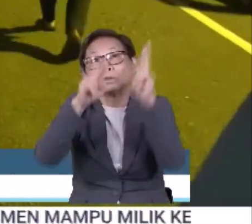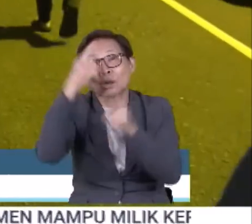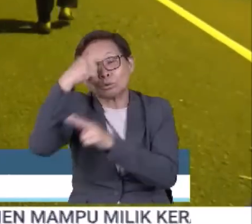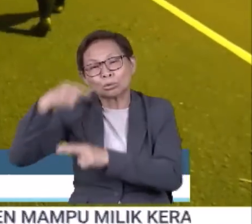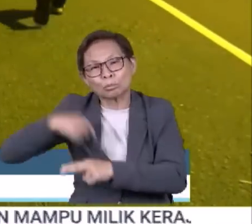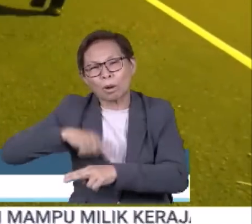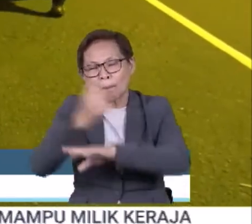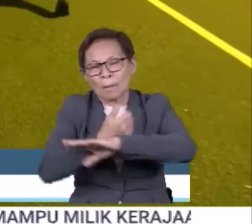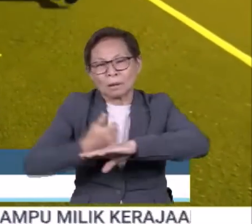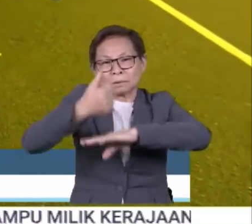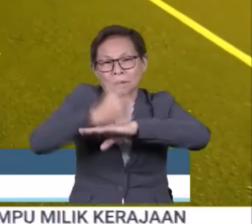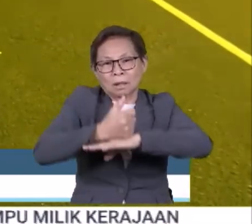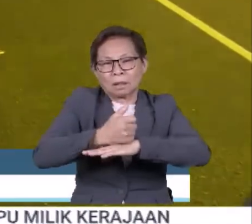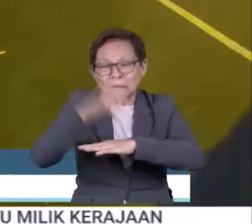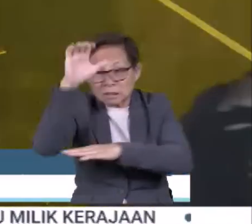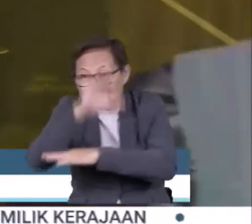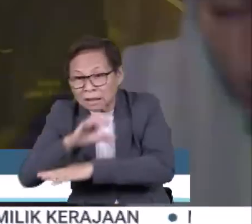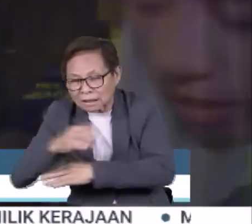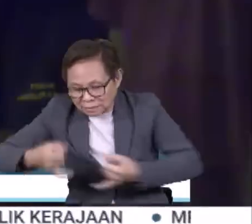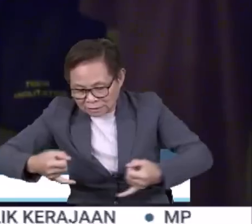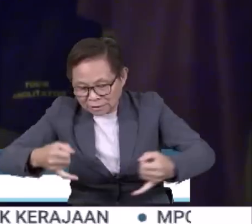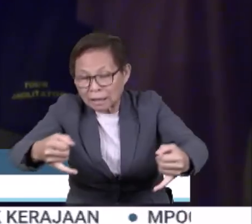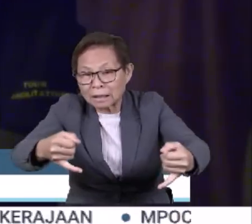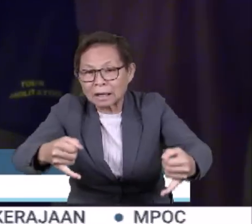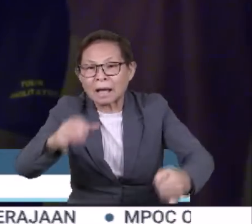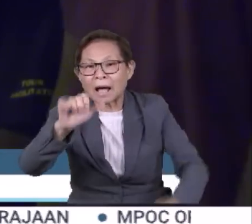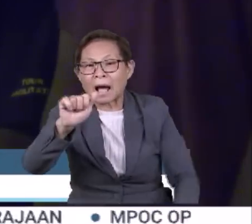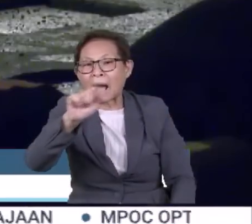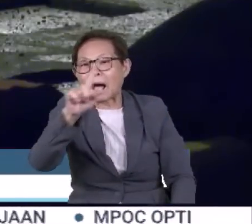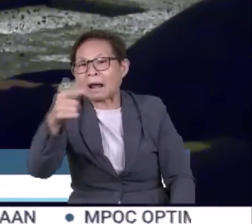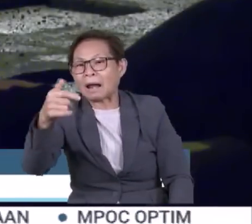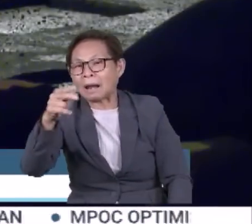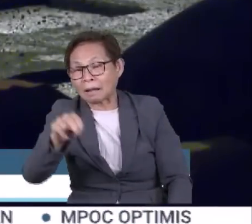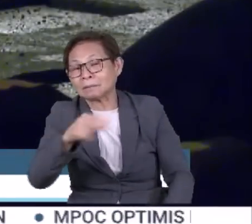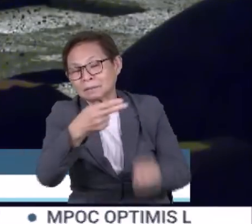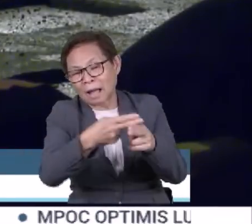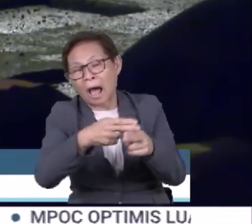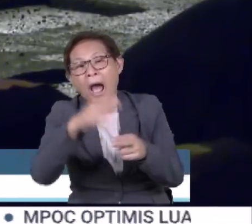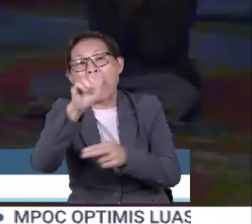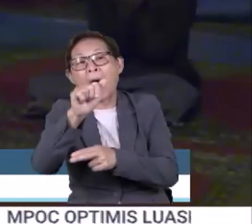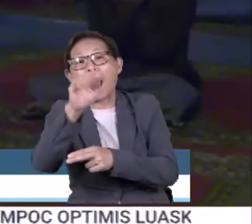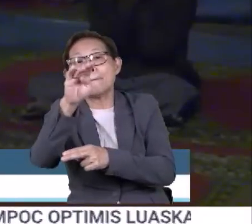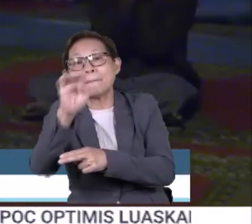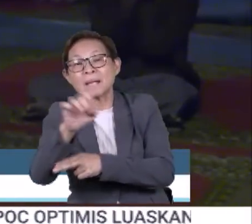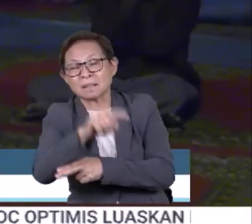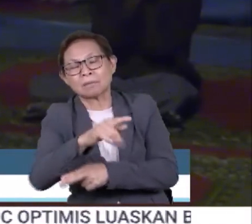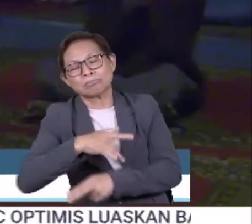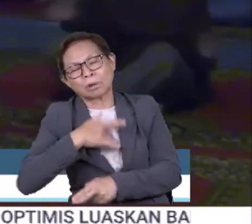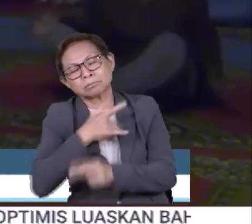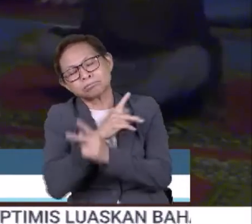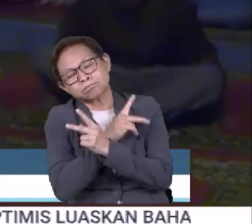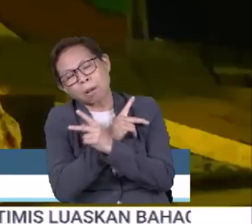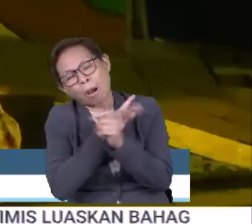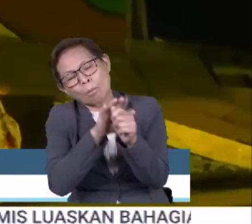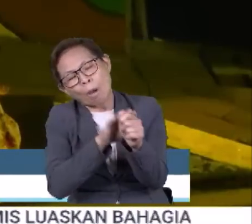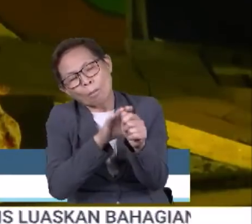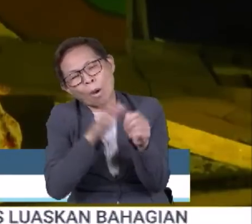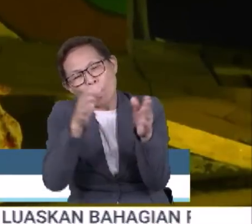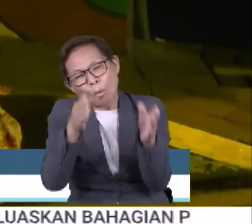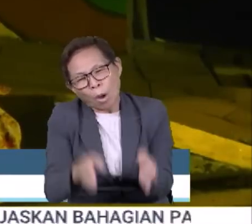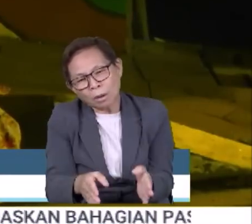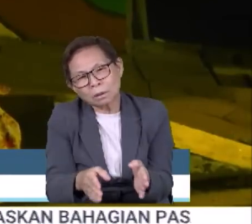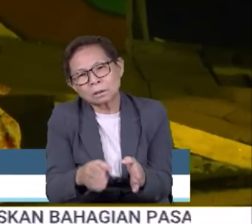pengasas pertubuhan jejak jalanan, Azhan Adnan, yang lebih mesra dipanggil Abe, rasa kasihnya terhadap warga